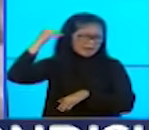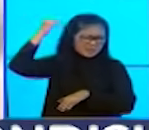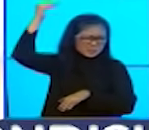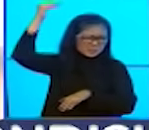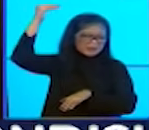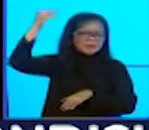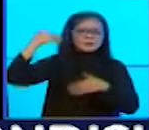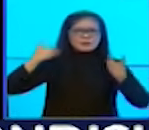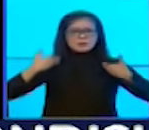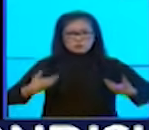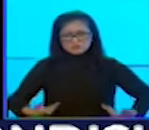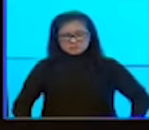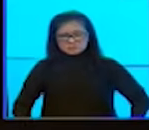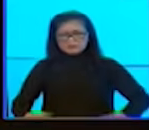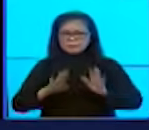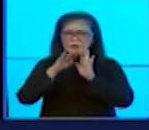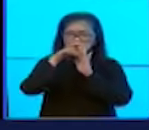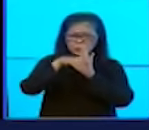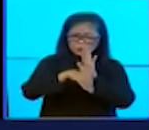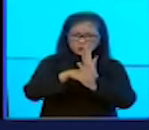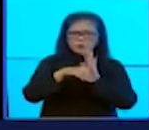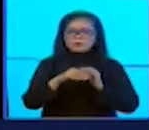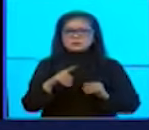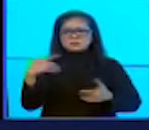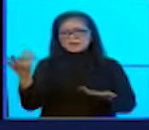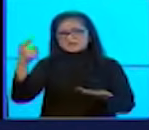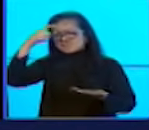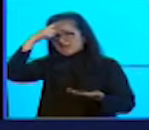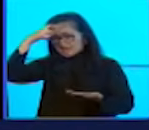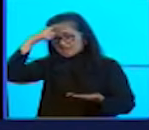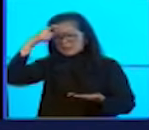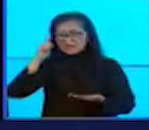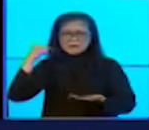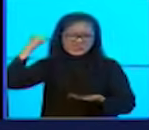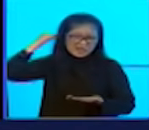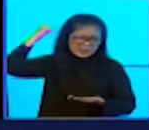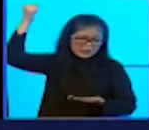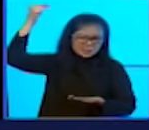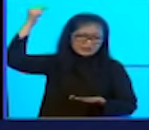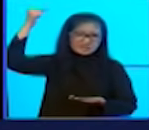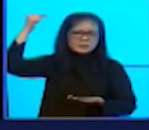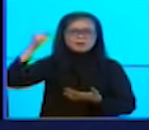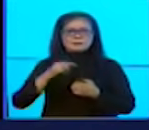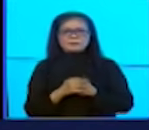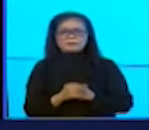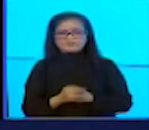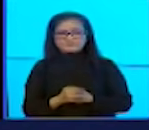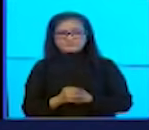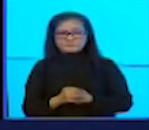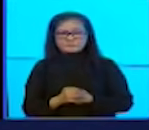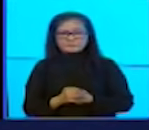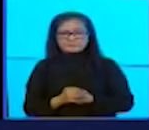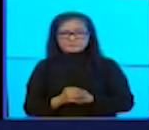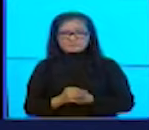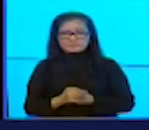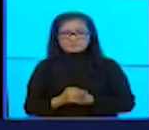memburuk. Kemudian ada sakit bawahnya, sakit darah tinggi. Lagi isolasi mandiri atau gimana, Pak? Betul. Jadi